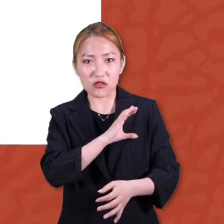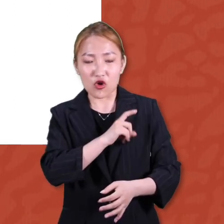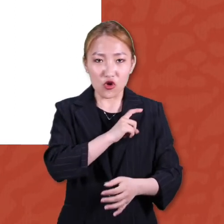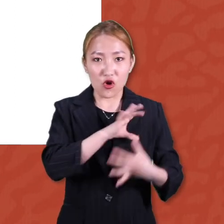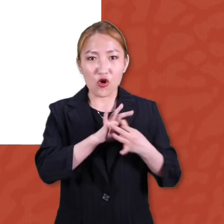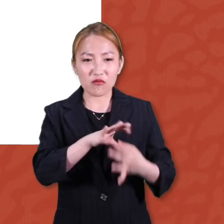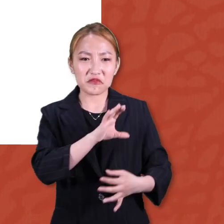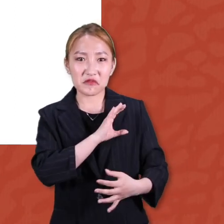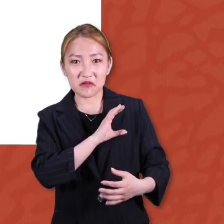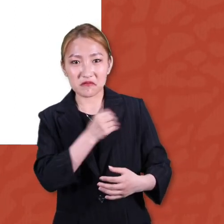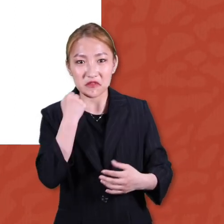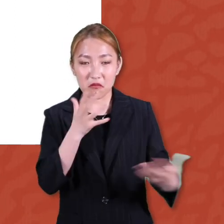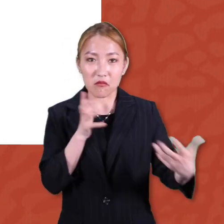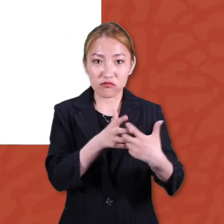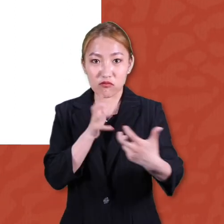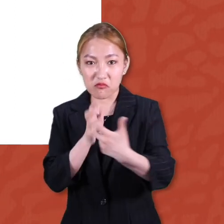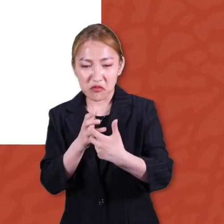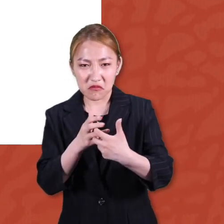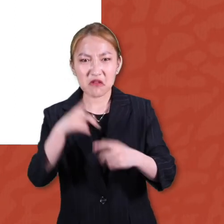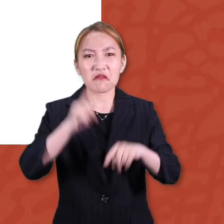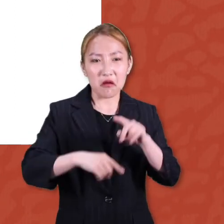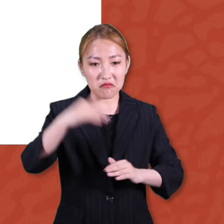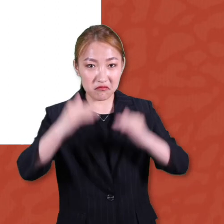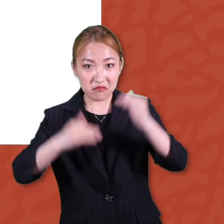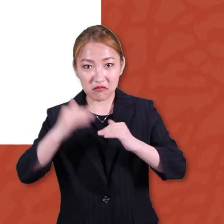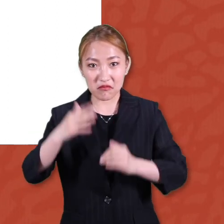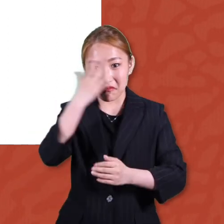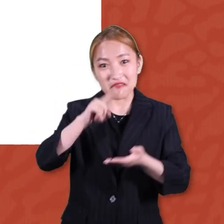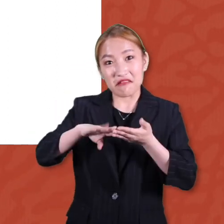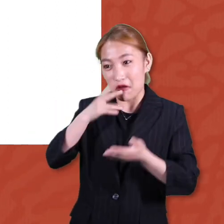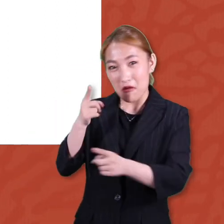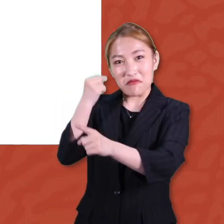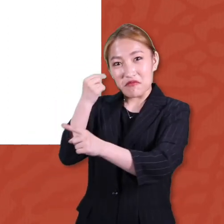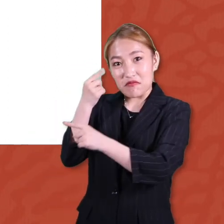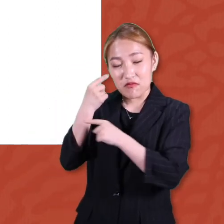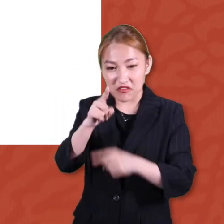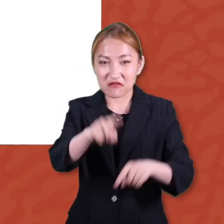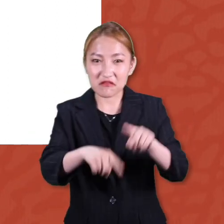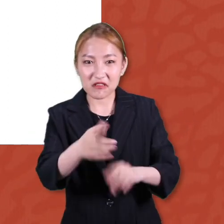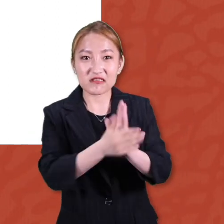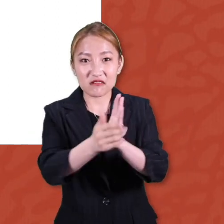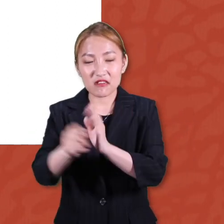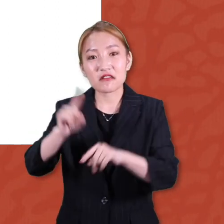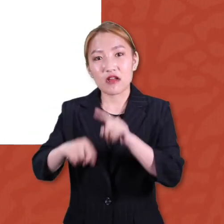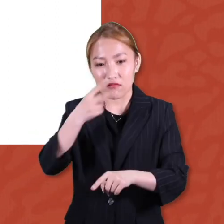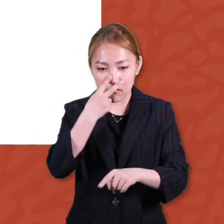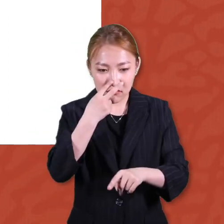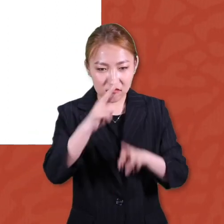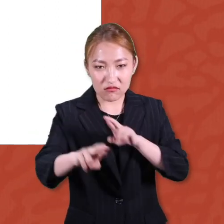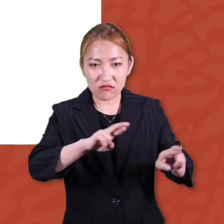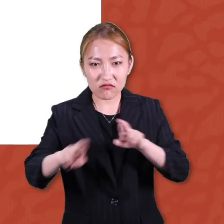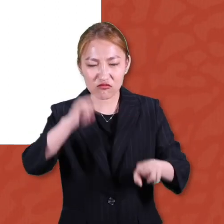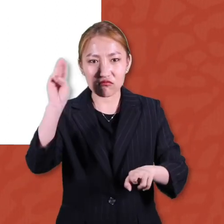сэтгэл зүйн уян хатан байдлын түвшин, танин мэдхүүн чадвар, сэтэл зэрэг хувийн бусад хүчин зүйлүүдээр тодорхойлогдно гэж үздэг.